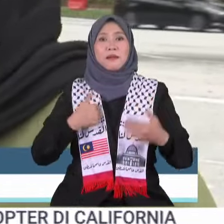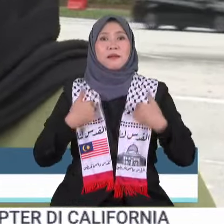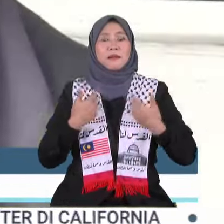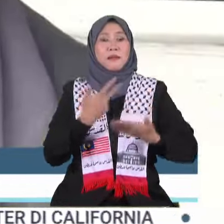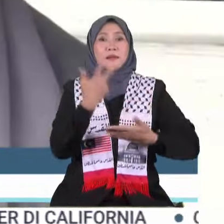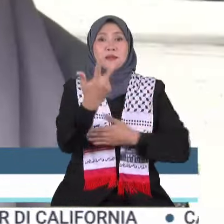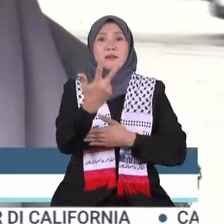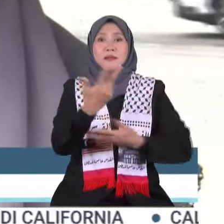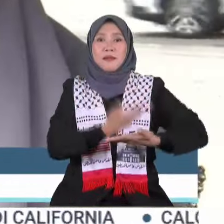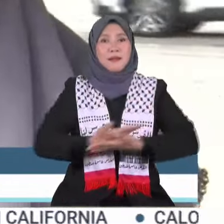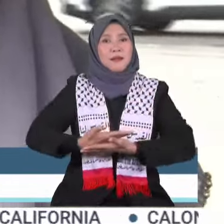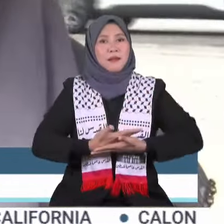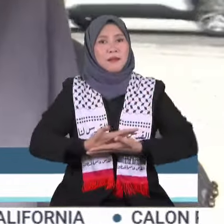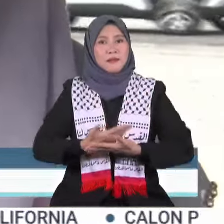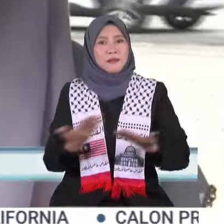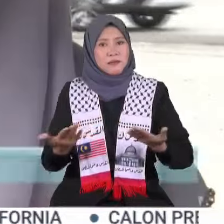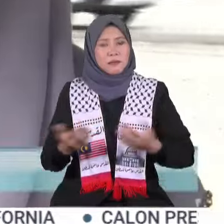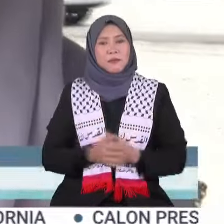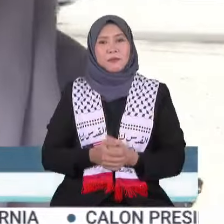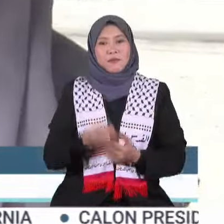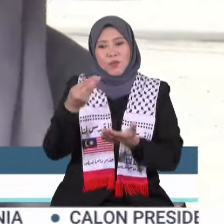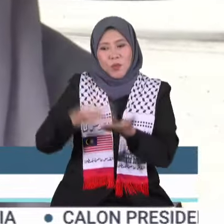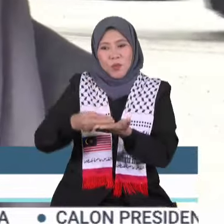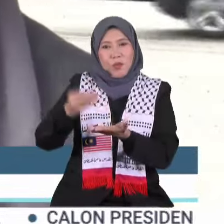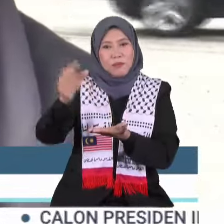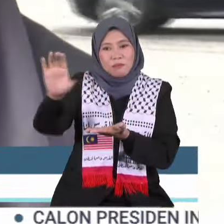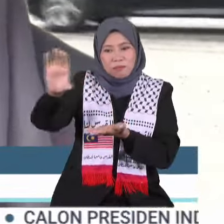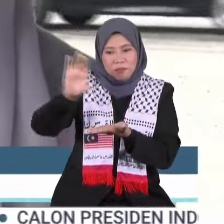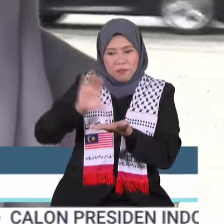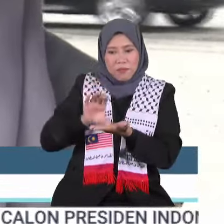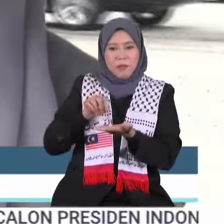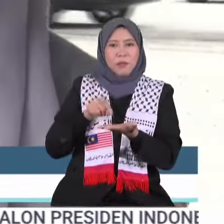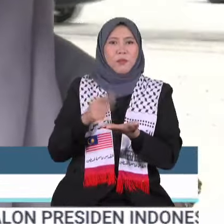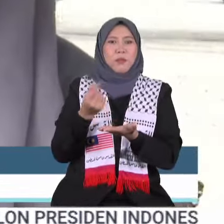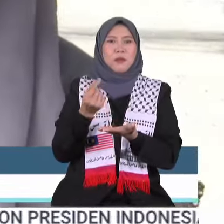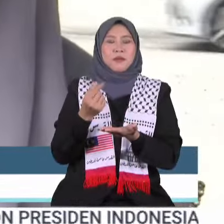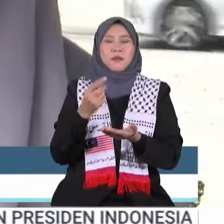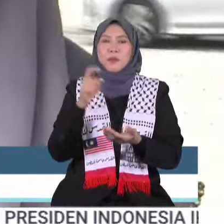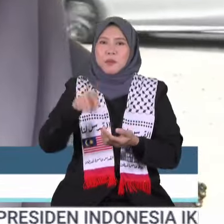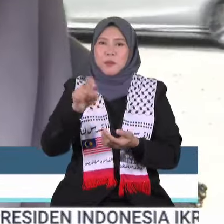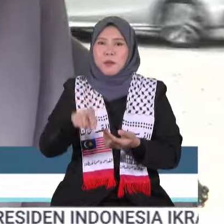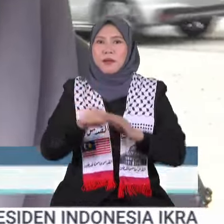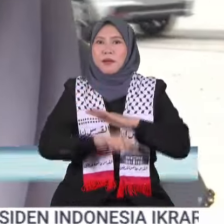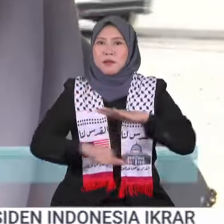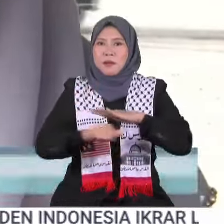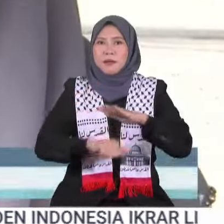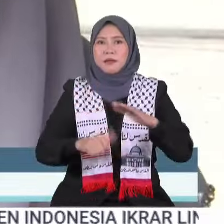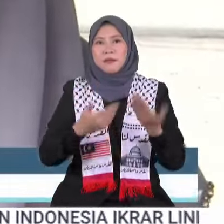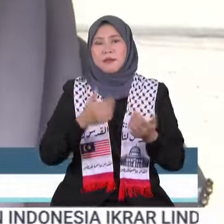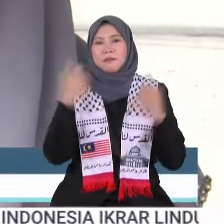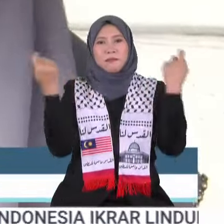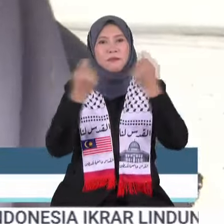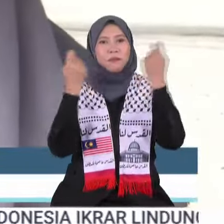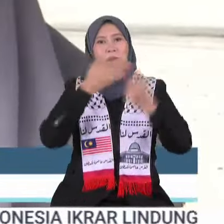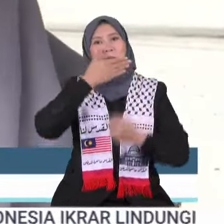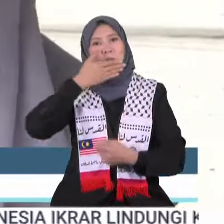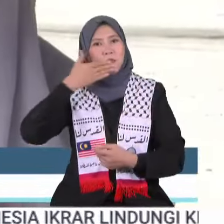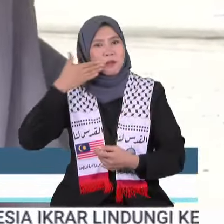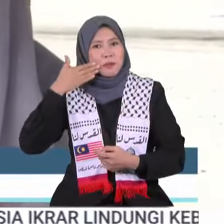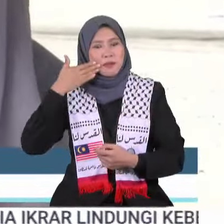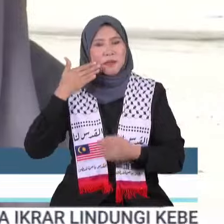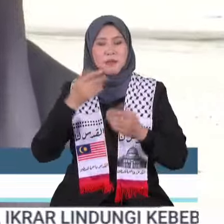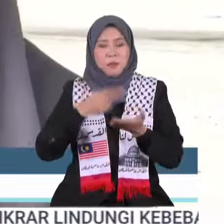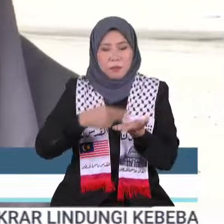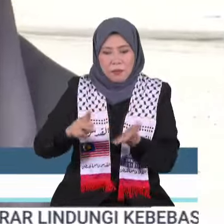tiga orang. Banyak boleh guna duit tu. Untuk keperluan asas, menyambut puasa, Ramadan. Untuk kegunaan